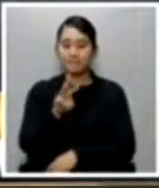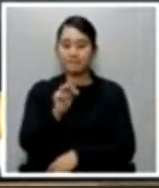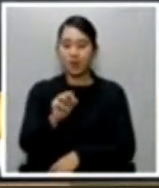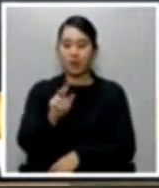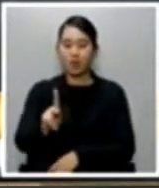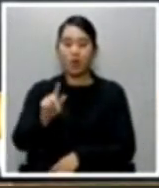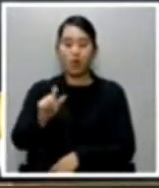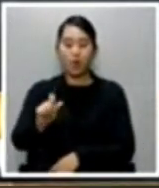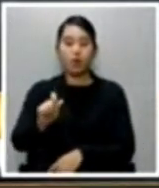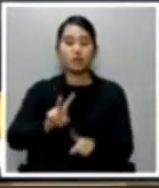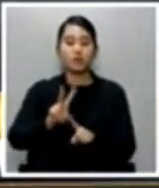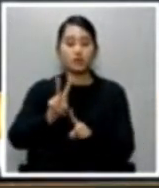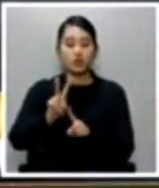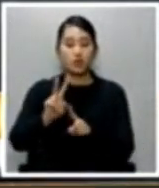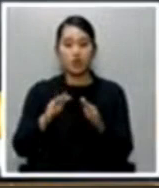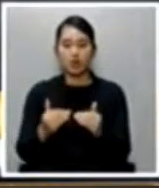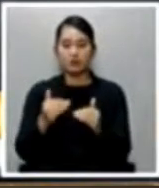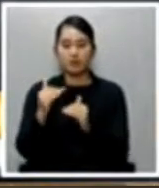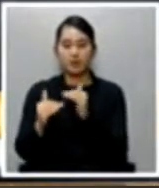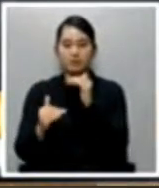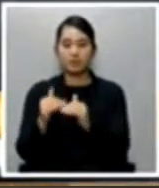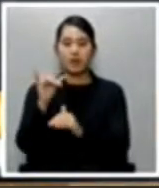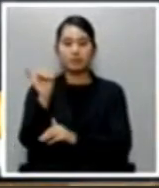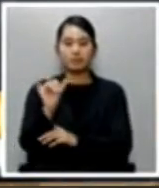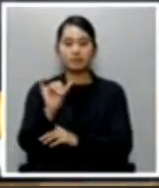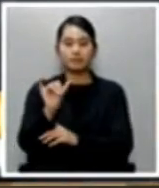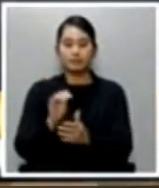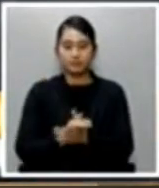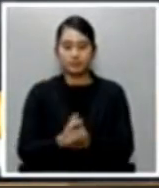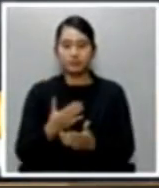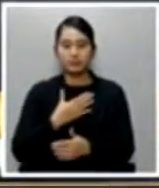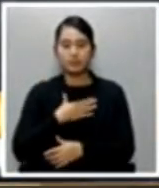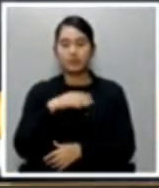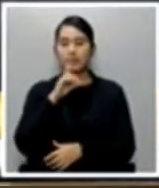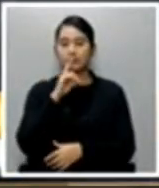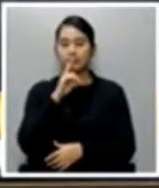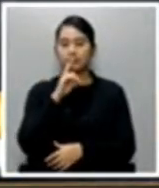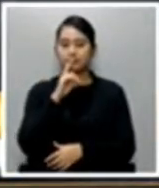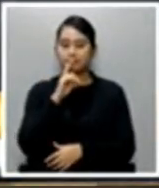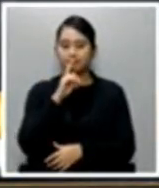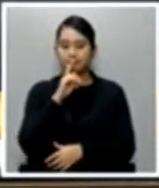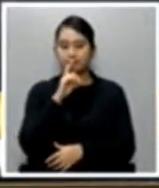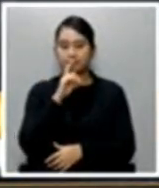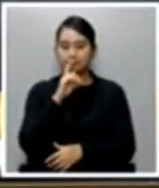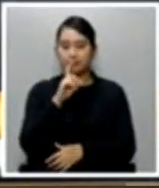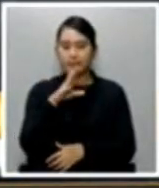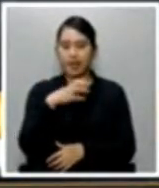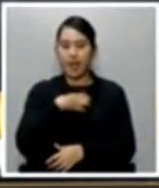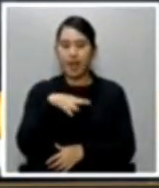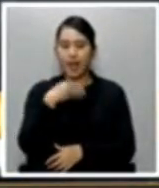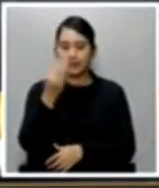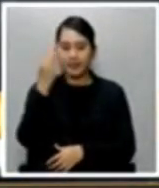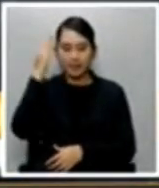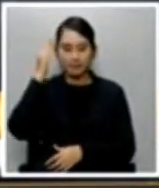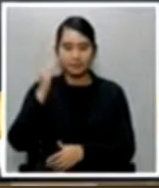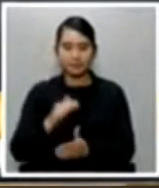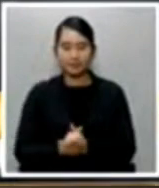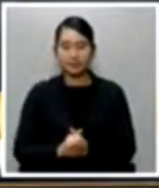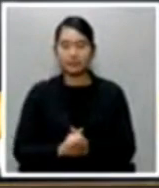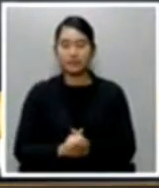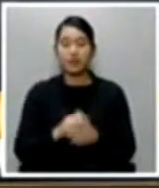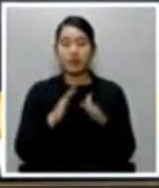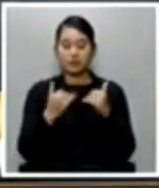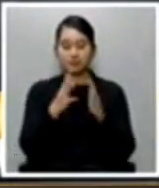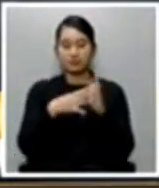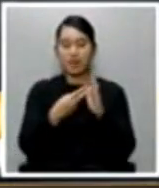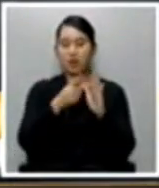ครับเป็นตัวที่ยังไม่ได้ก้าวหน้าอะไรนะครับอันนี้เป็นประเด็นหนึ่งที่อยากขออนุญาตกราบเรียนให้ท่านรัฐมนตรีได้รับทราบว่